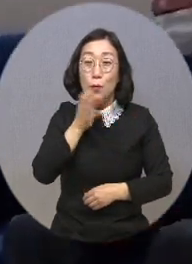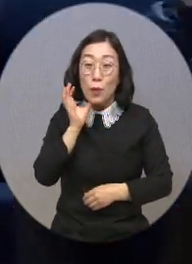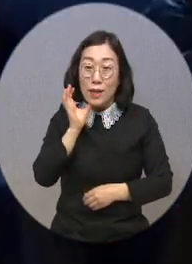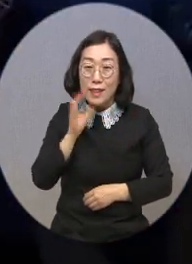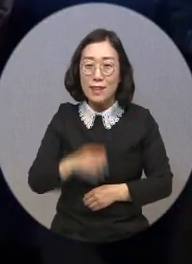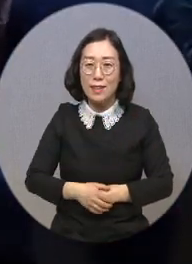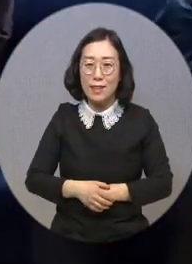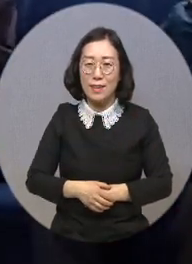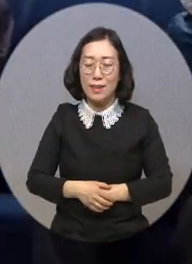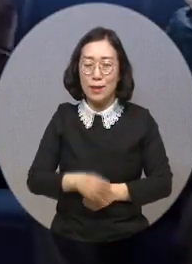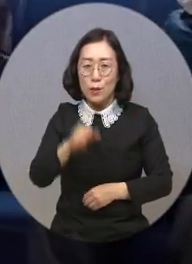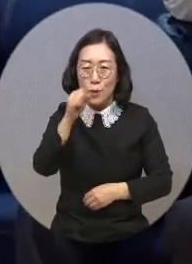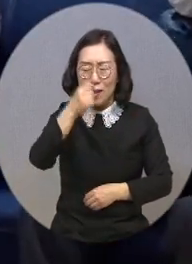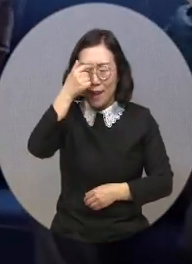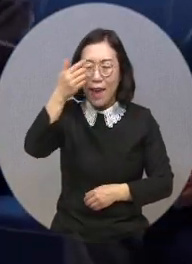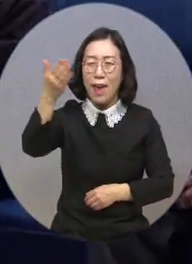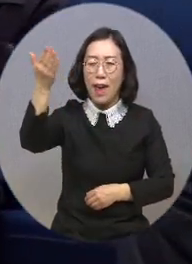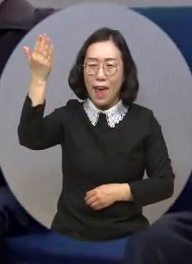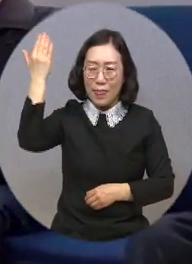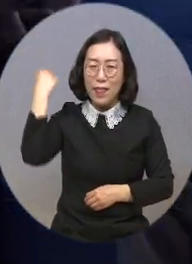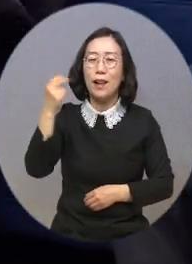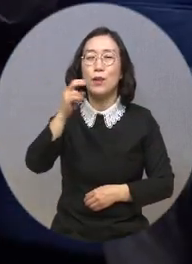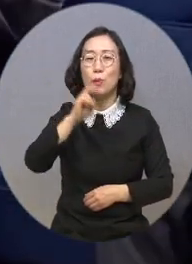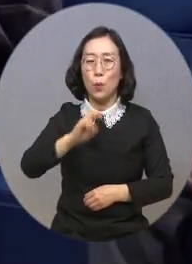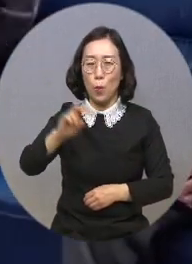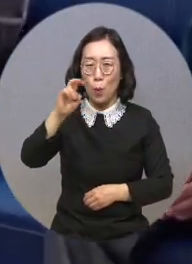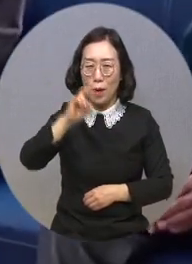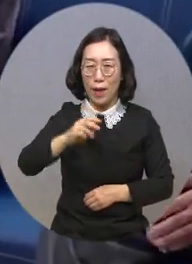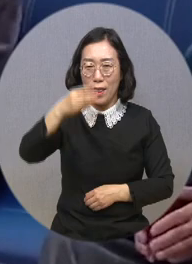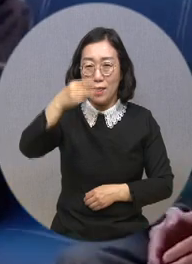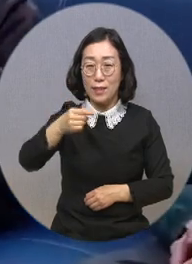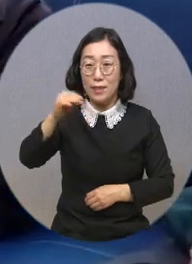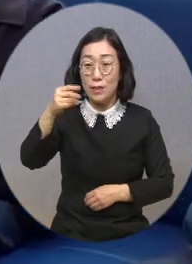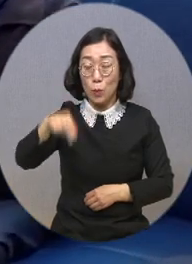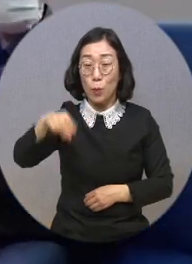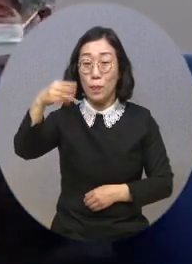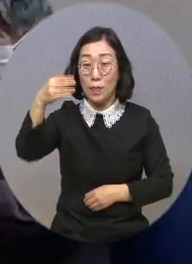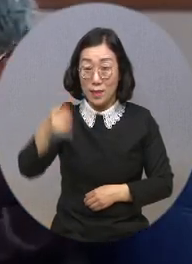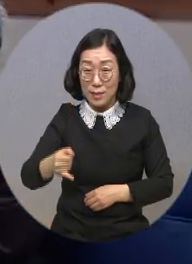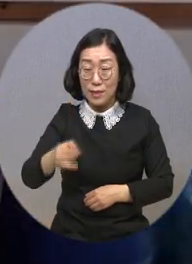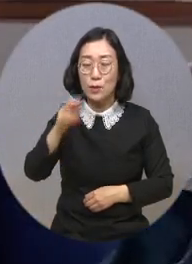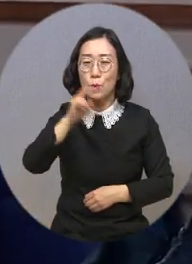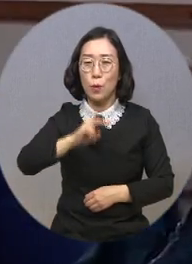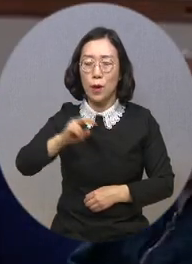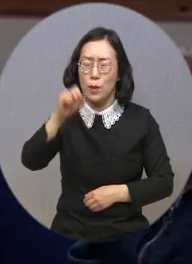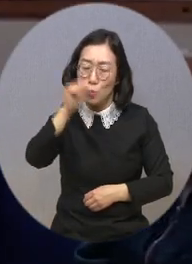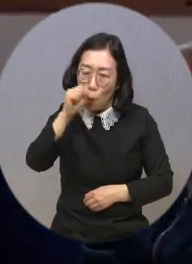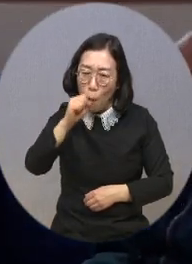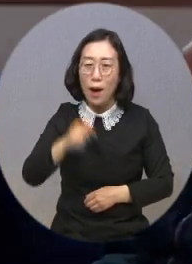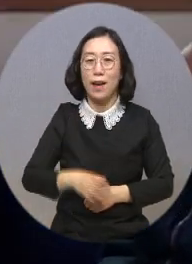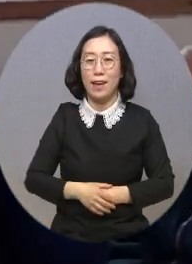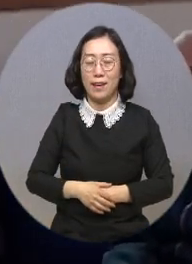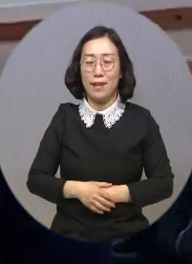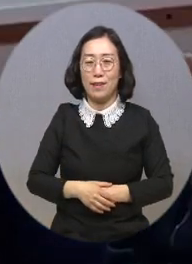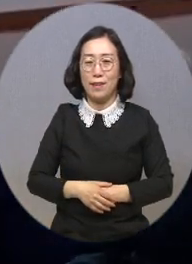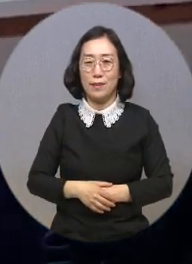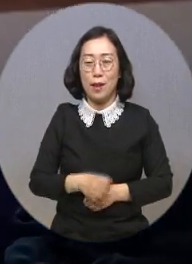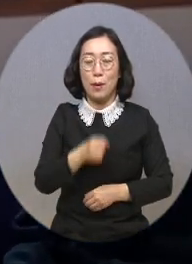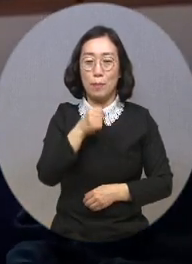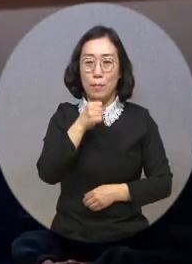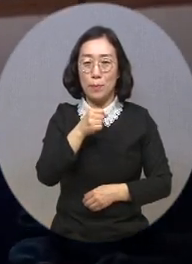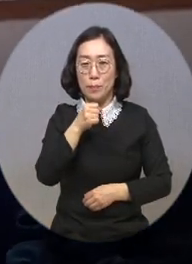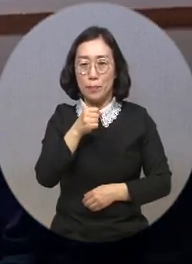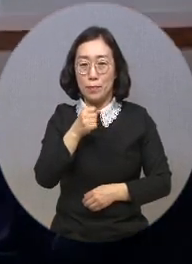삶에 묻어난 옛날 고유의 우리 뚜루트 뽕짝이라고 하죠. 네. 이 노래를 불러드리거든요, 제가. 네, 네.